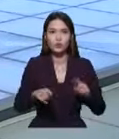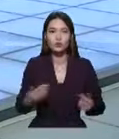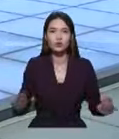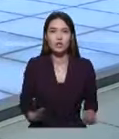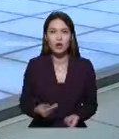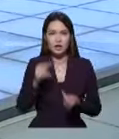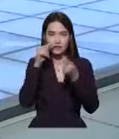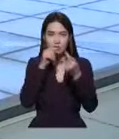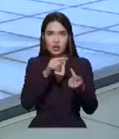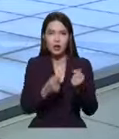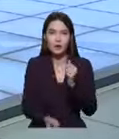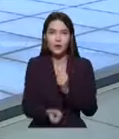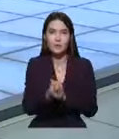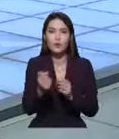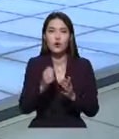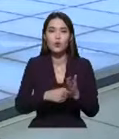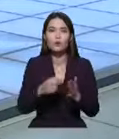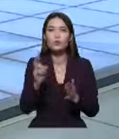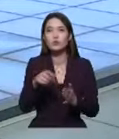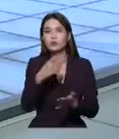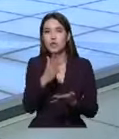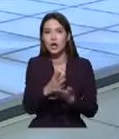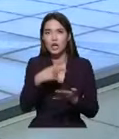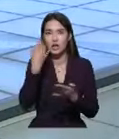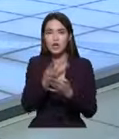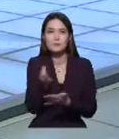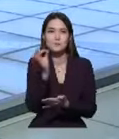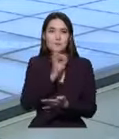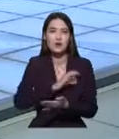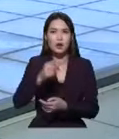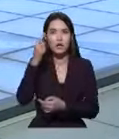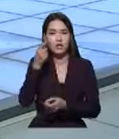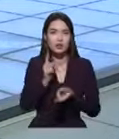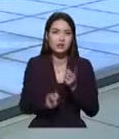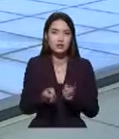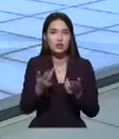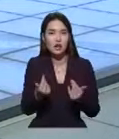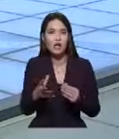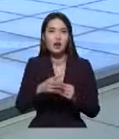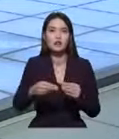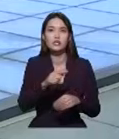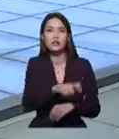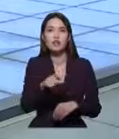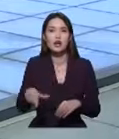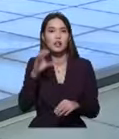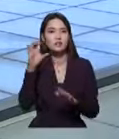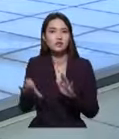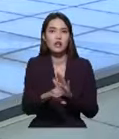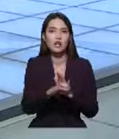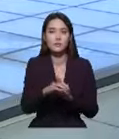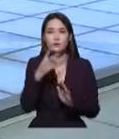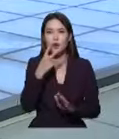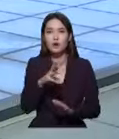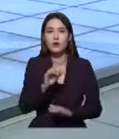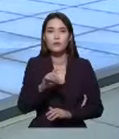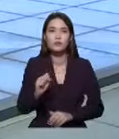бұған қарсылық танытты. Олардың көздігініне жеке пайдасын ойлағандар рас па, жергілікті халықтың пікірін әріптесіміз Мөлдір